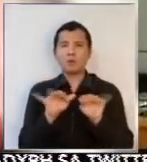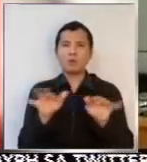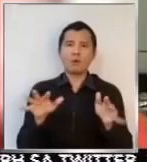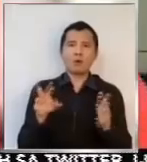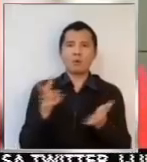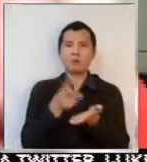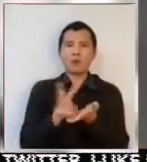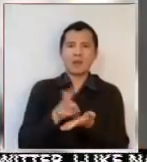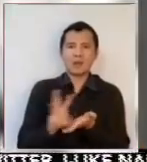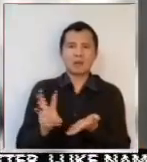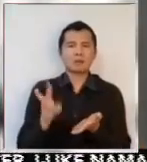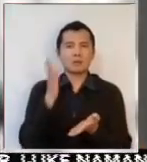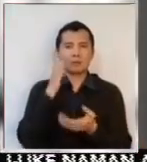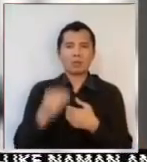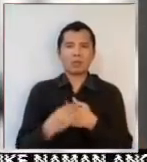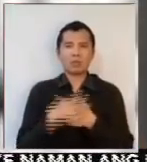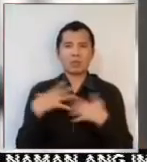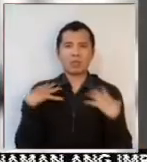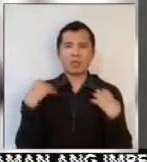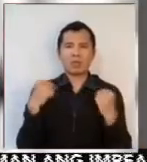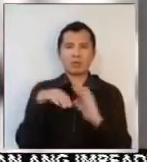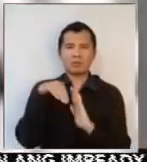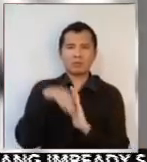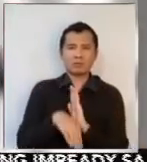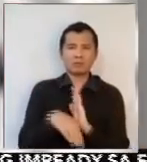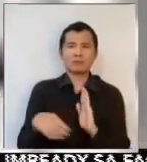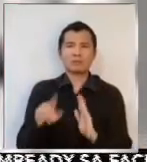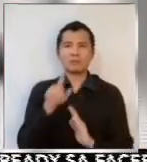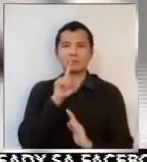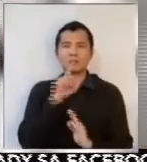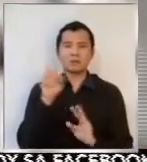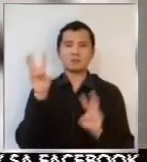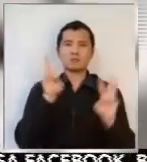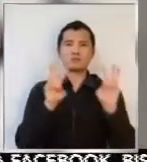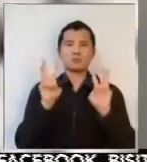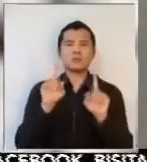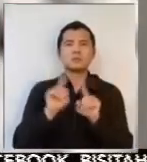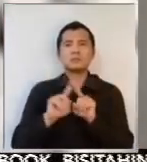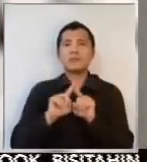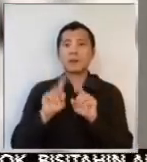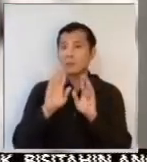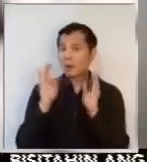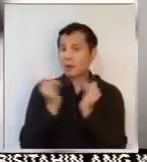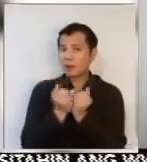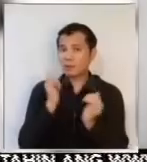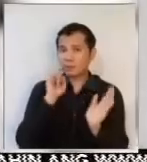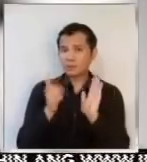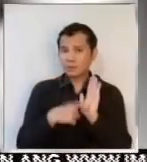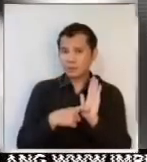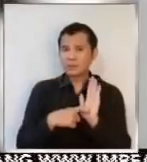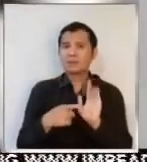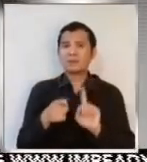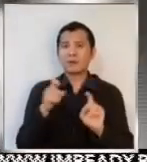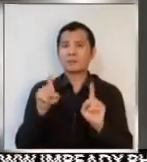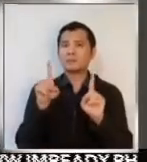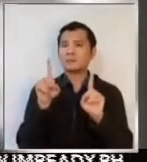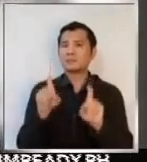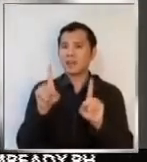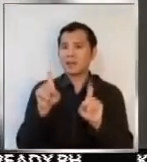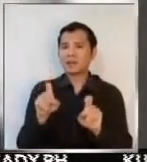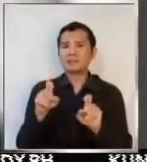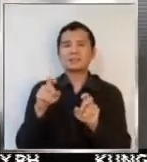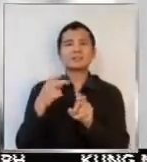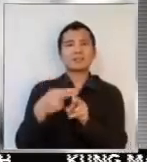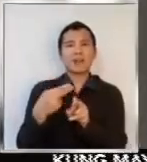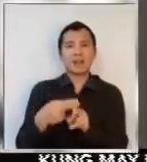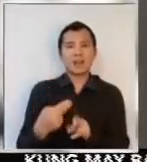nila, ganun. Nag-aalala rin daw ang barangay dahil kitang-kita pa sa mga test kit ang pangalan ng mga